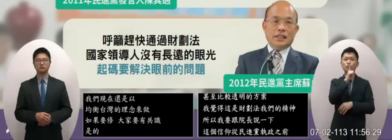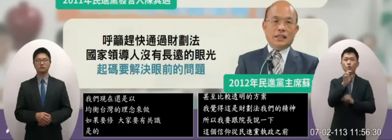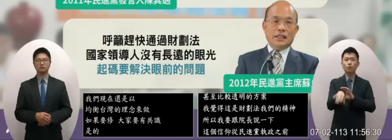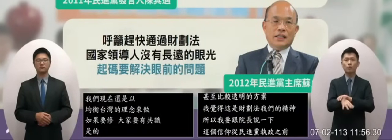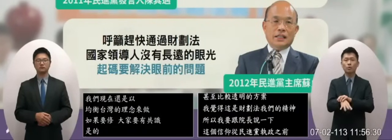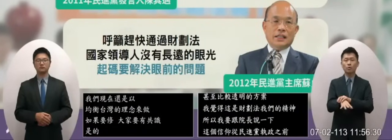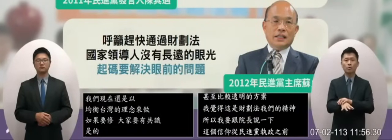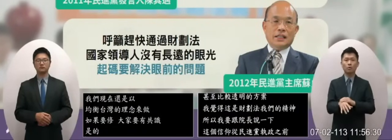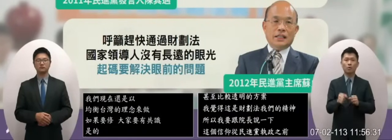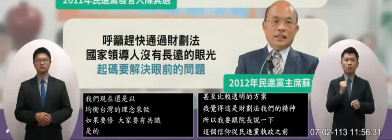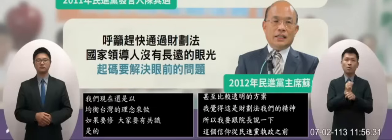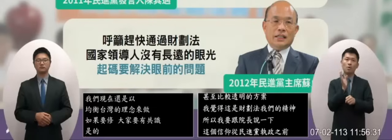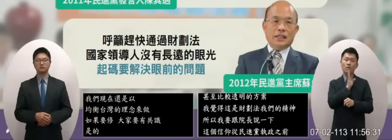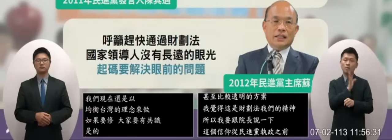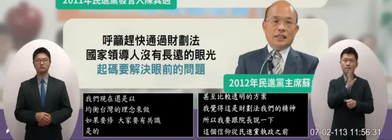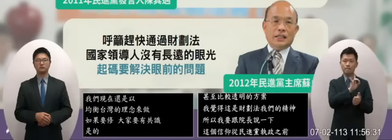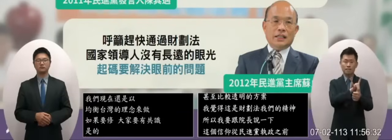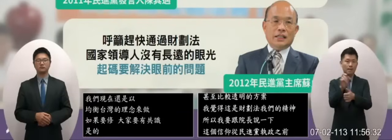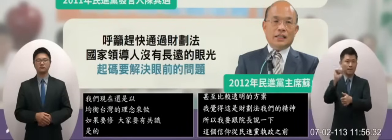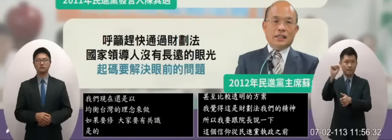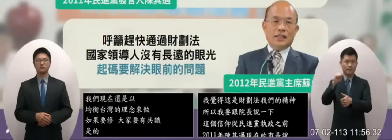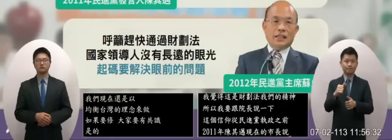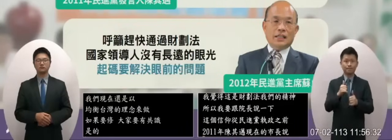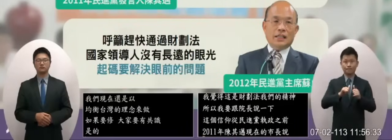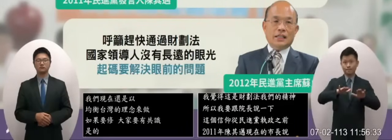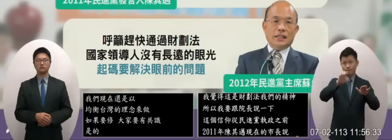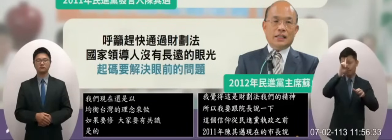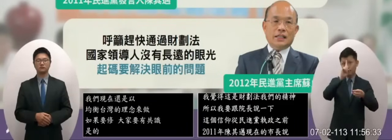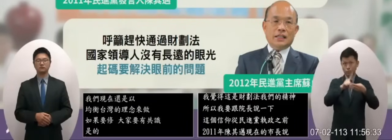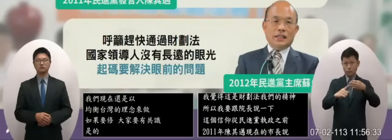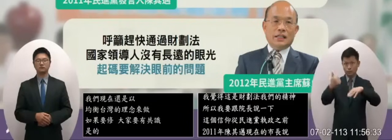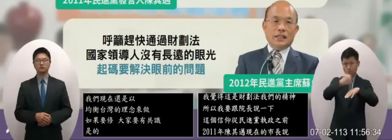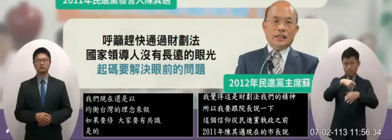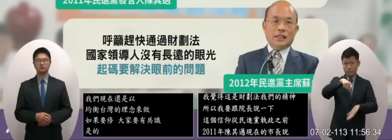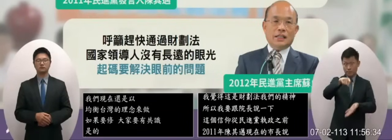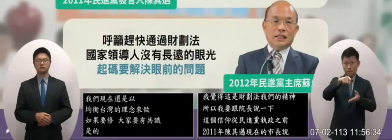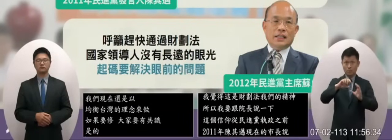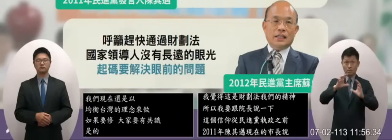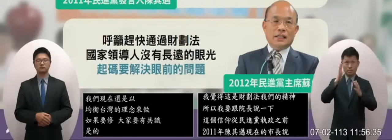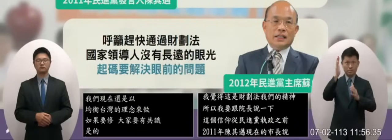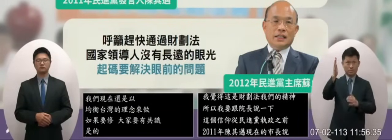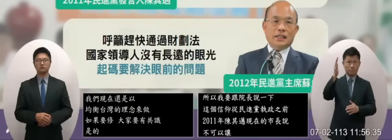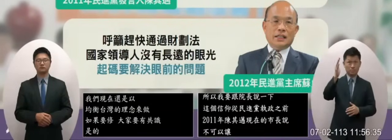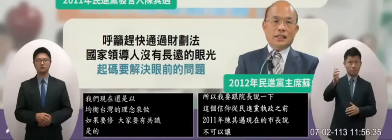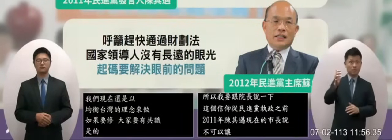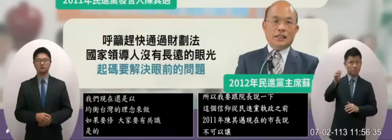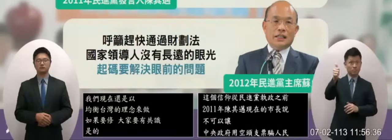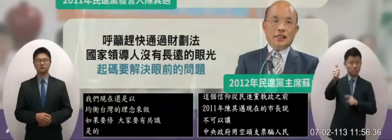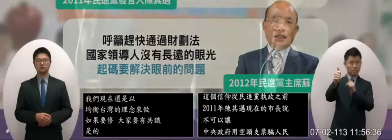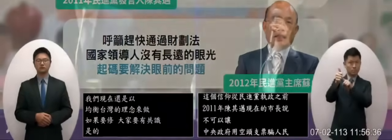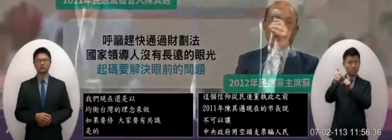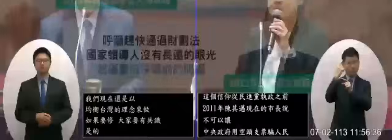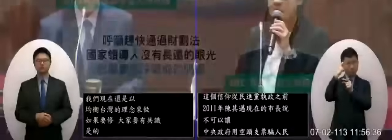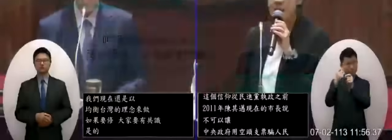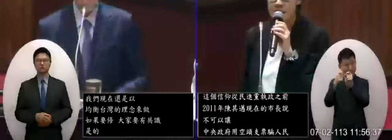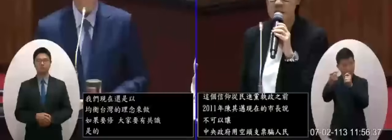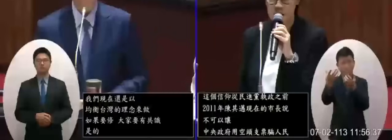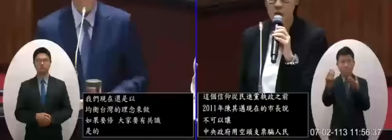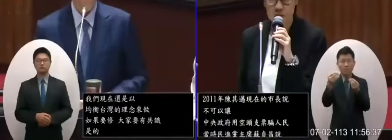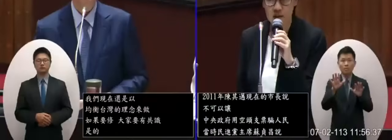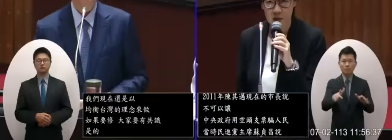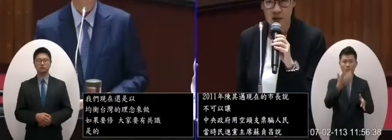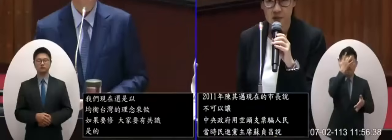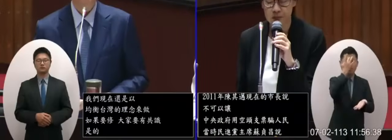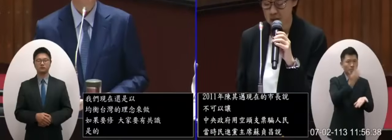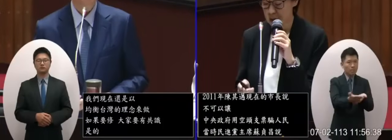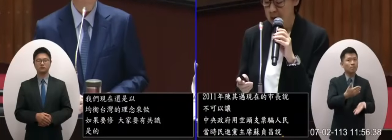来骗人民，当时的民进党主席苏贞昌说，国家领导人没有长远的眼光，起码要有解决现在眼